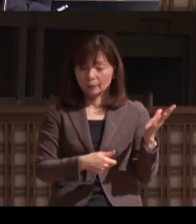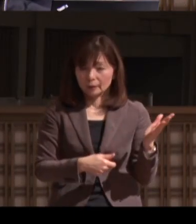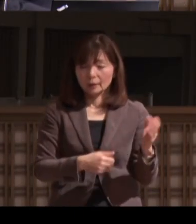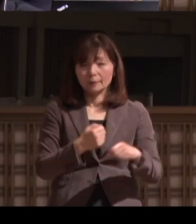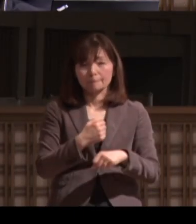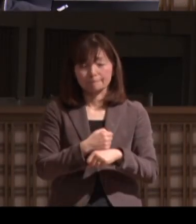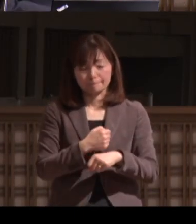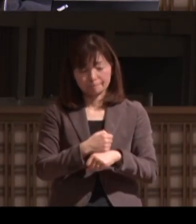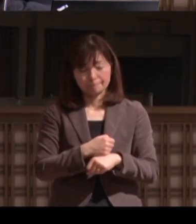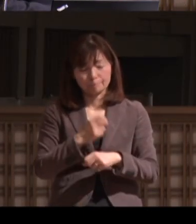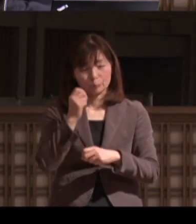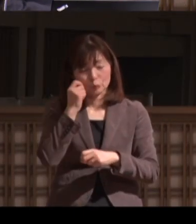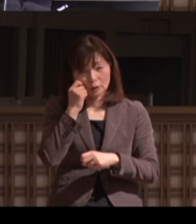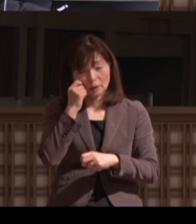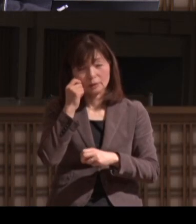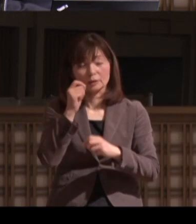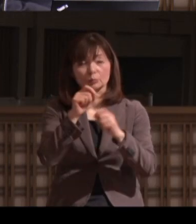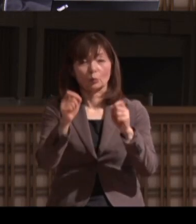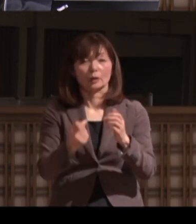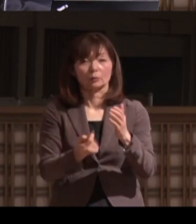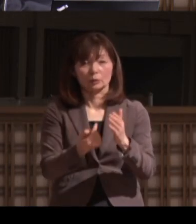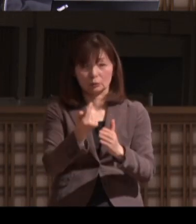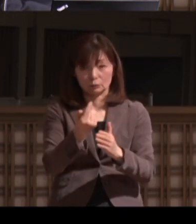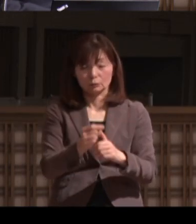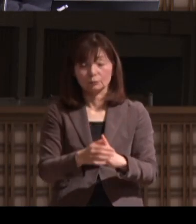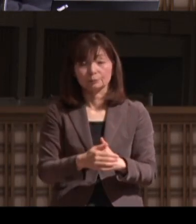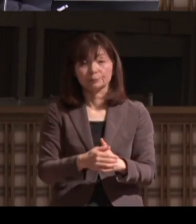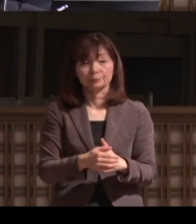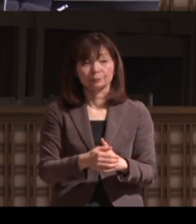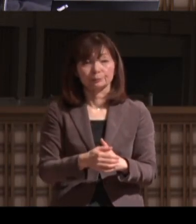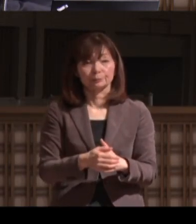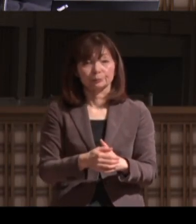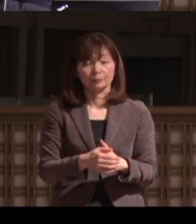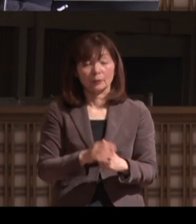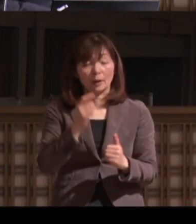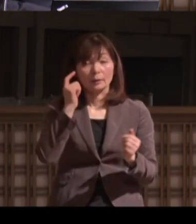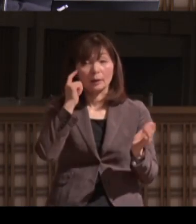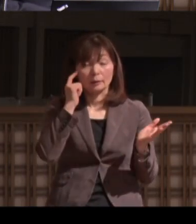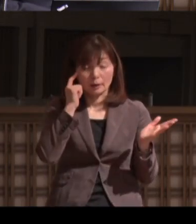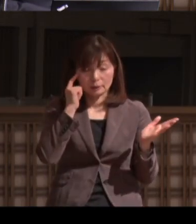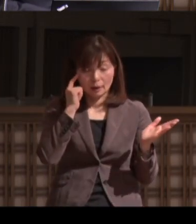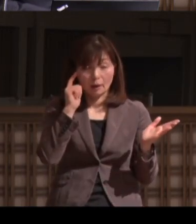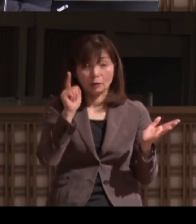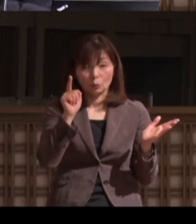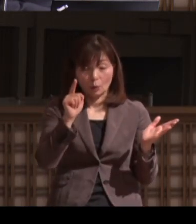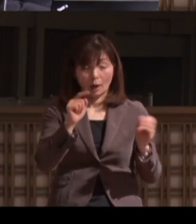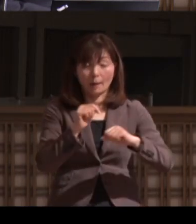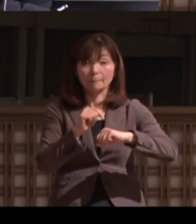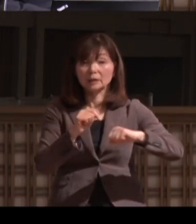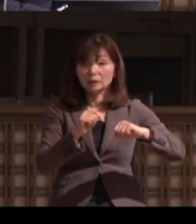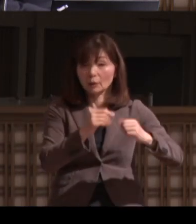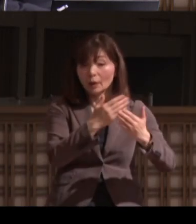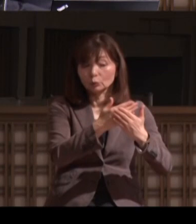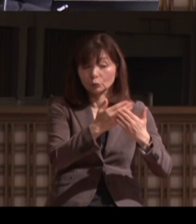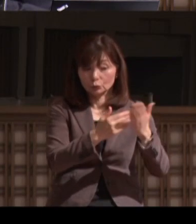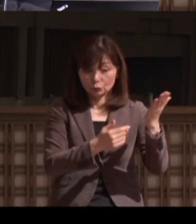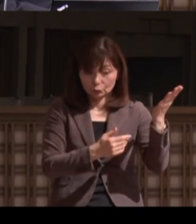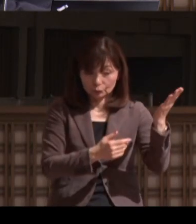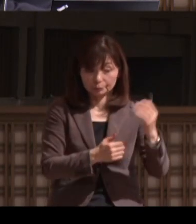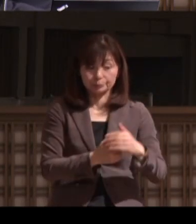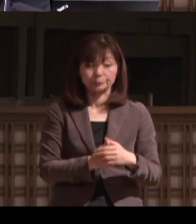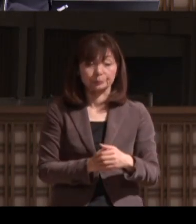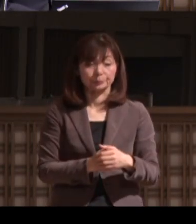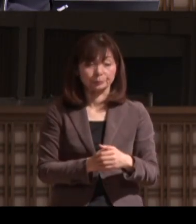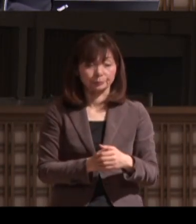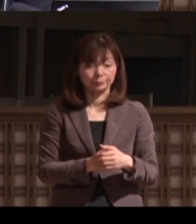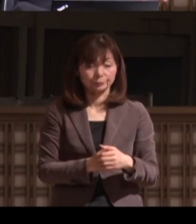がま生じるわけですまそこで私が考えたのはま右側のような図ですねえ今